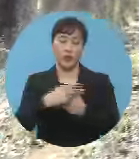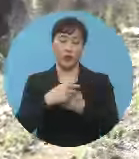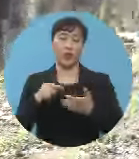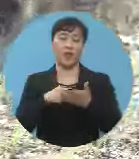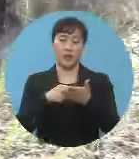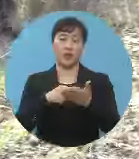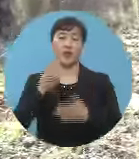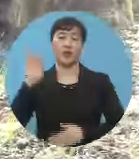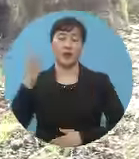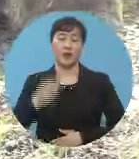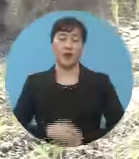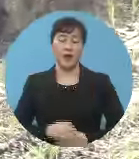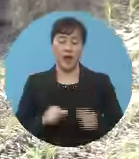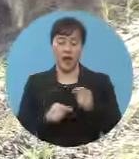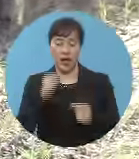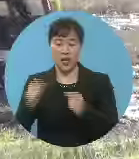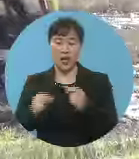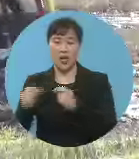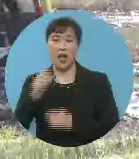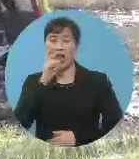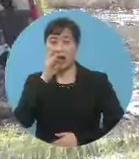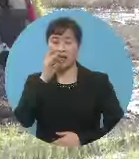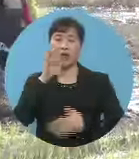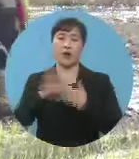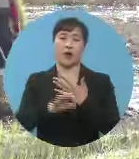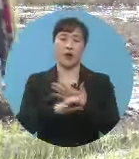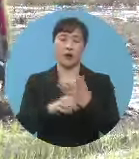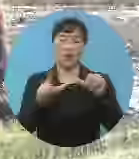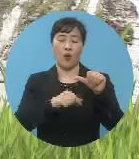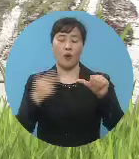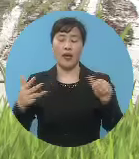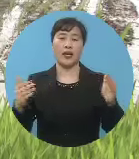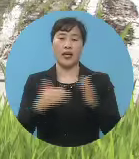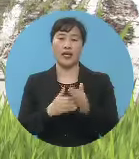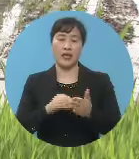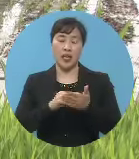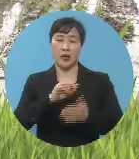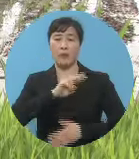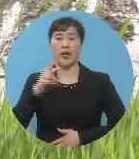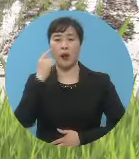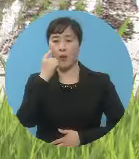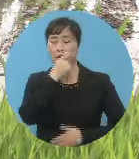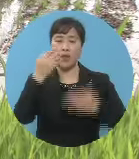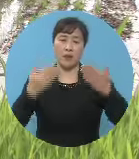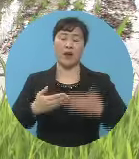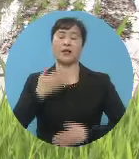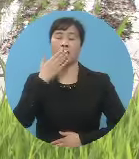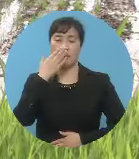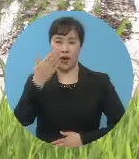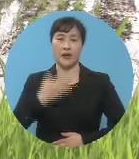신청하면 되고 이양 직파가 불가능한 경우 5월 8일까지 가입해야 보장받을 수 있습니다.